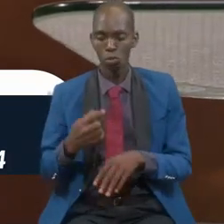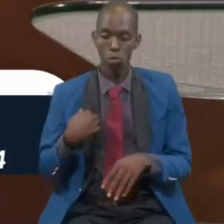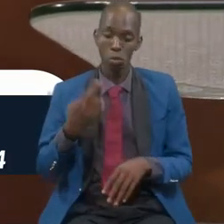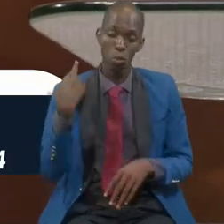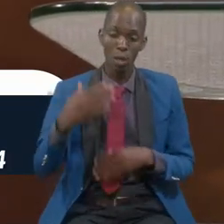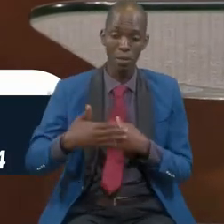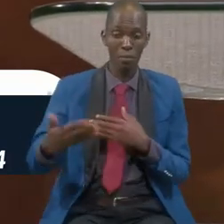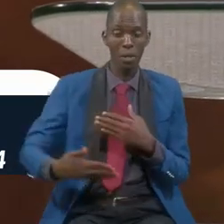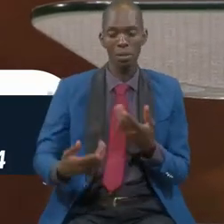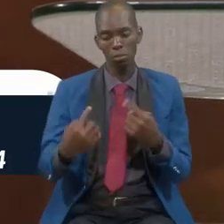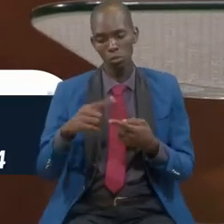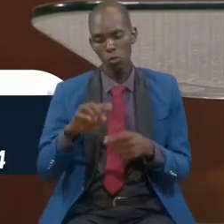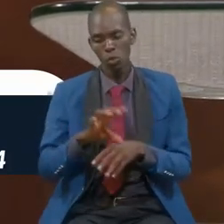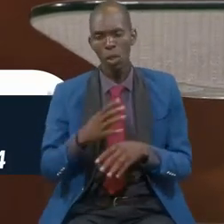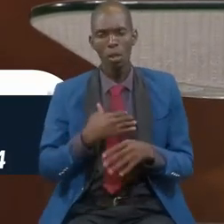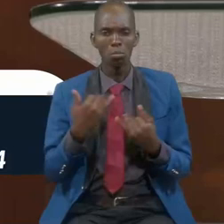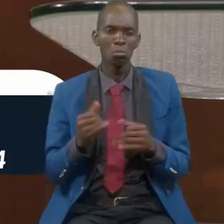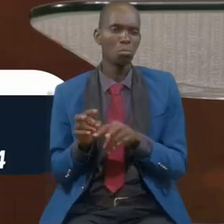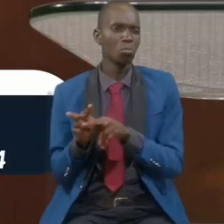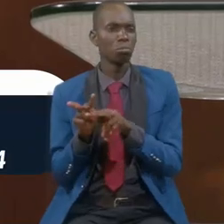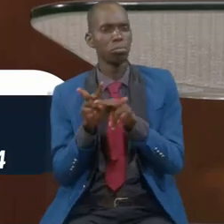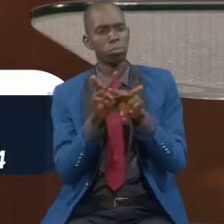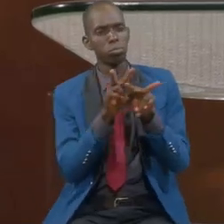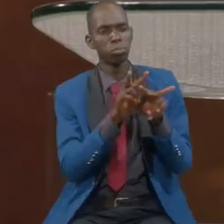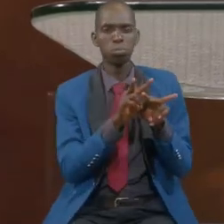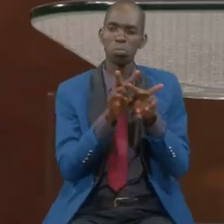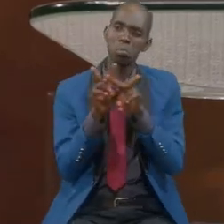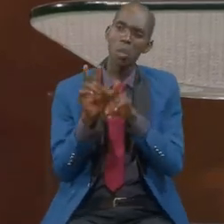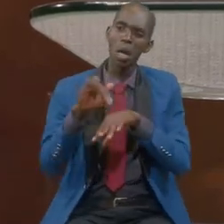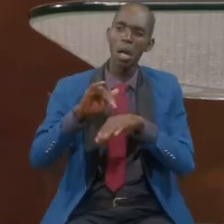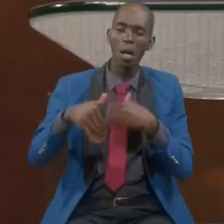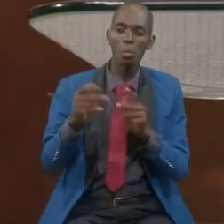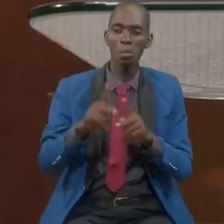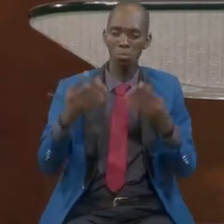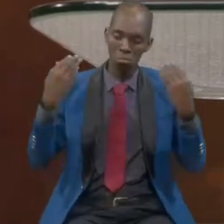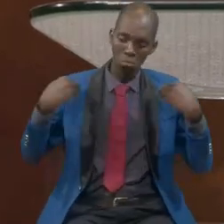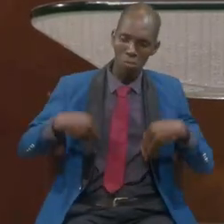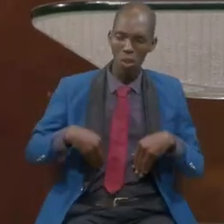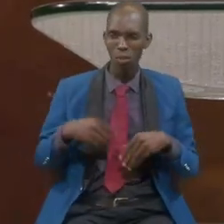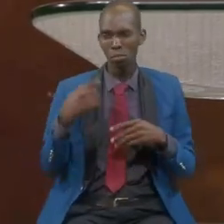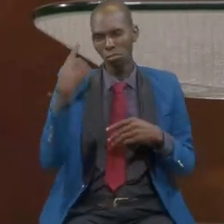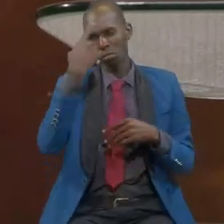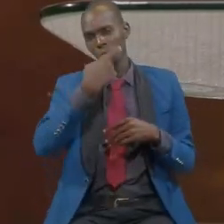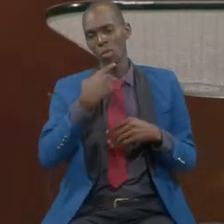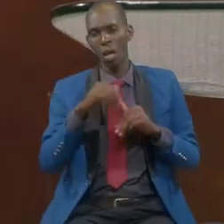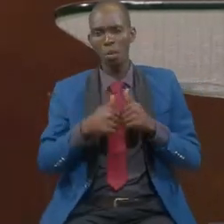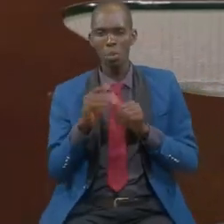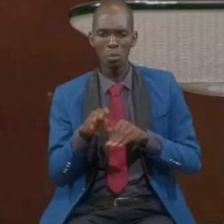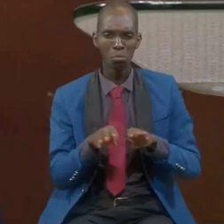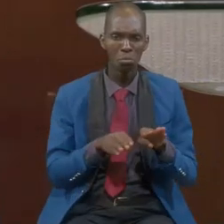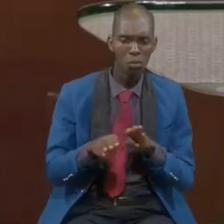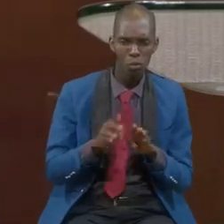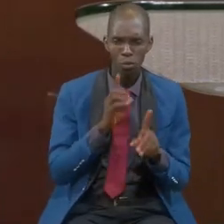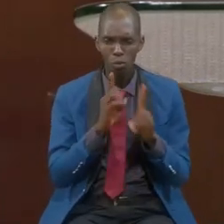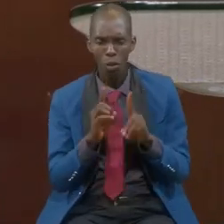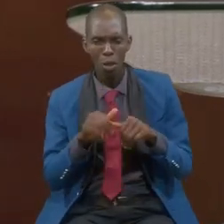ici. Et puis comme on voit, comment les gens dans l'église, comment ils s'habillent, comment ils se présentent, comment ils parlent,